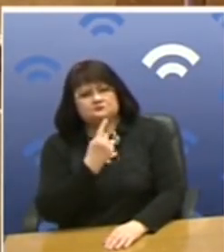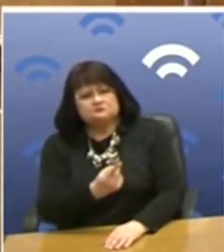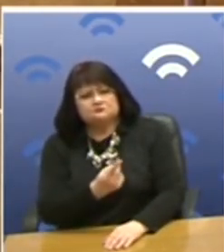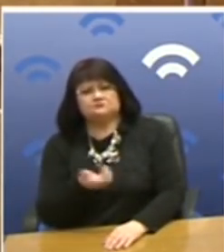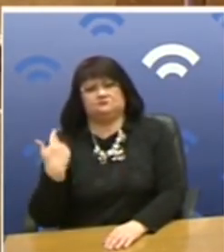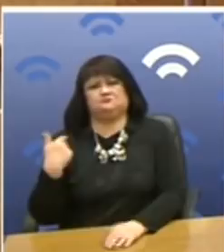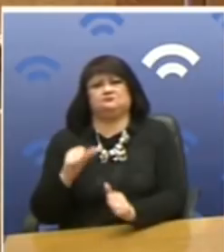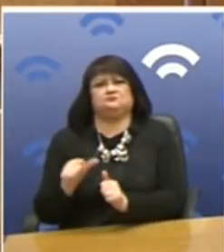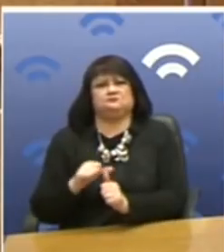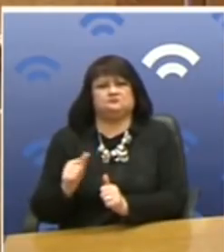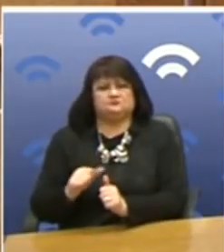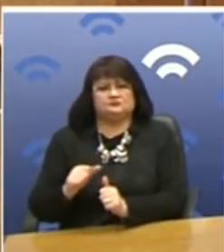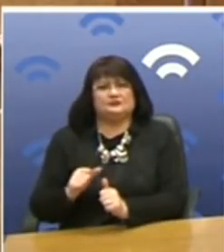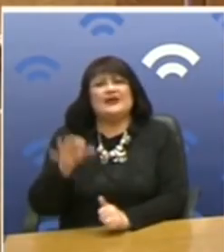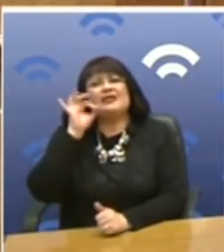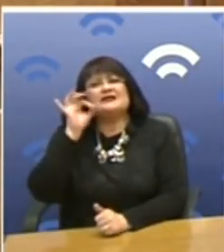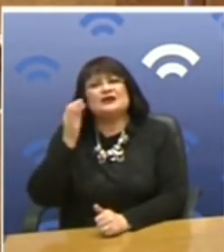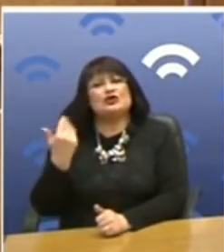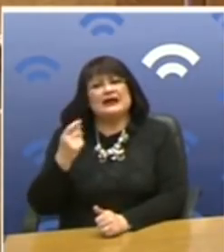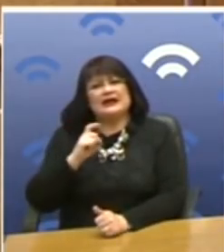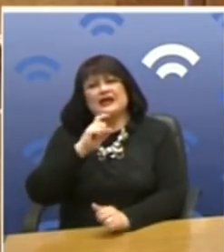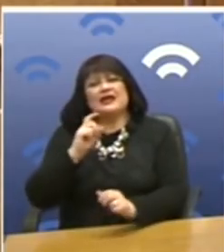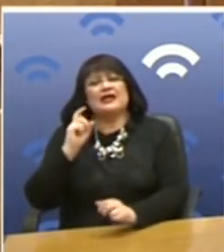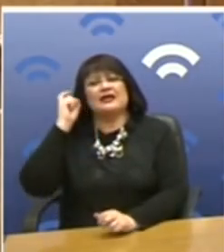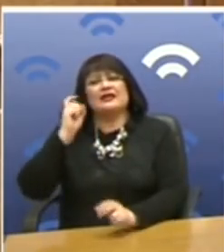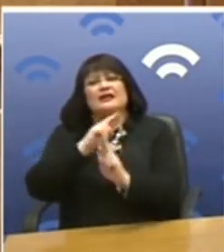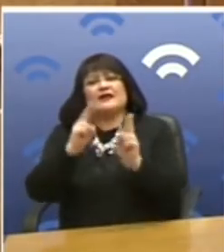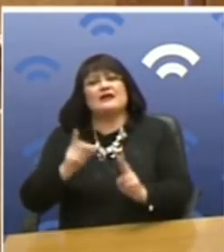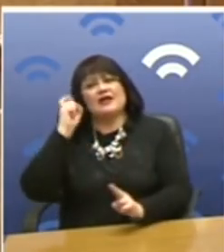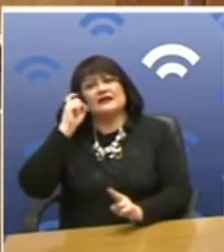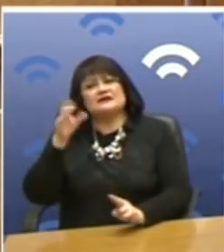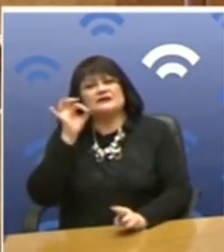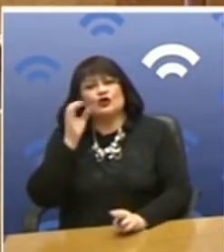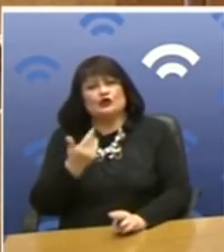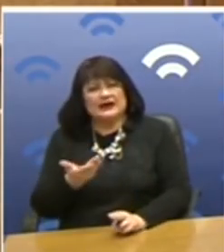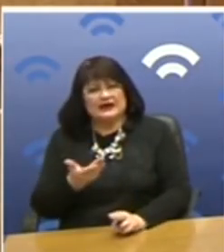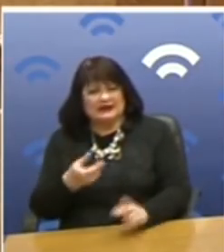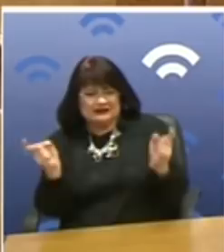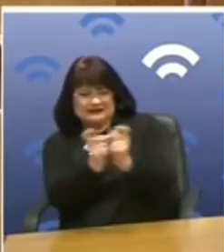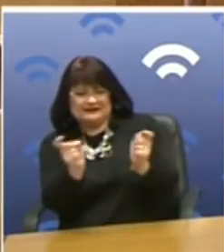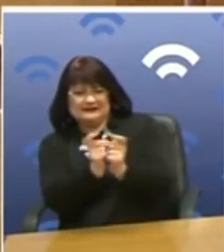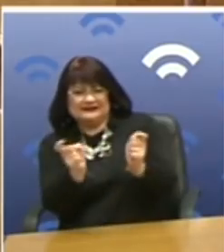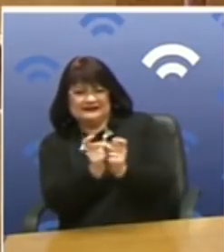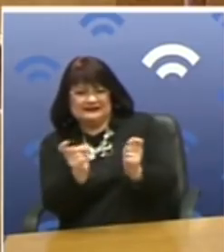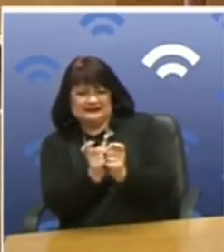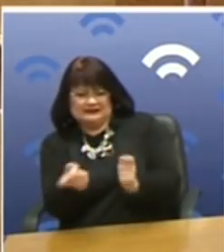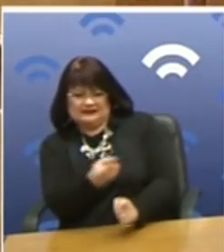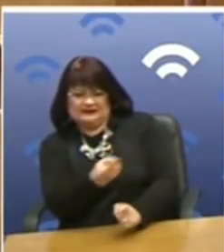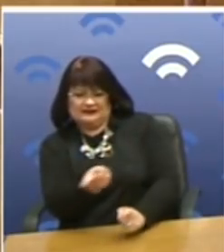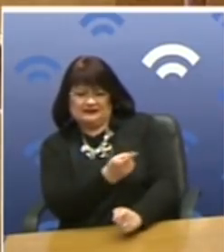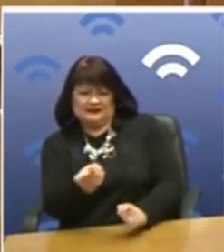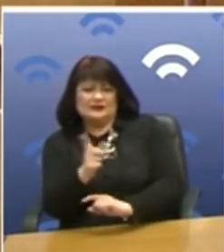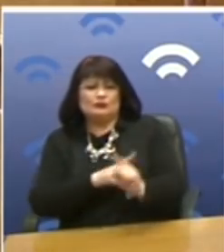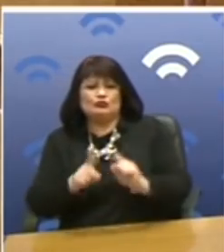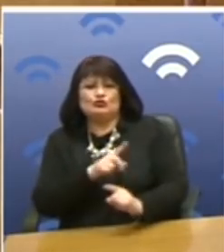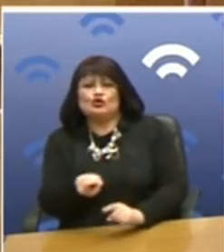μερικούς μήνες πριν από τη Θεσσαλονίκη, στη Διεθνή Έκθεση Θεσσαλονίκης, όταν τσακωνόσασταν με το ΣΥΡΙΖΑ για το ποιος από